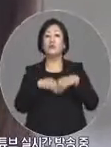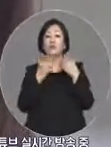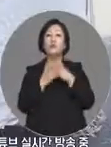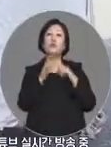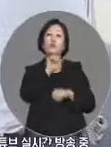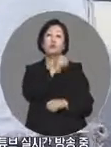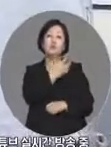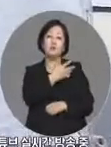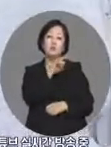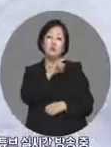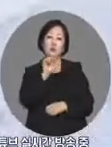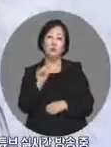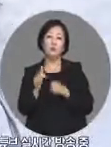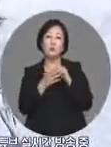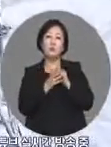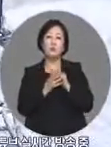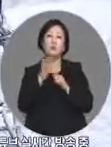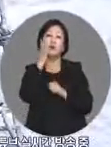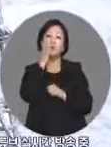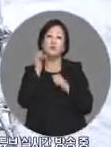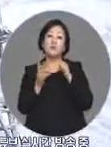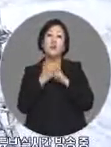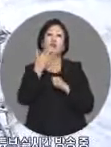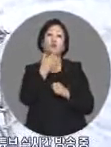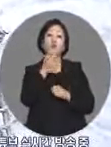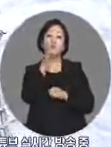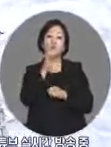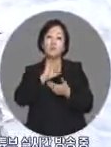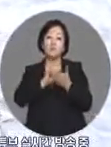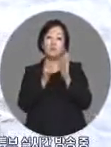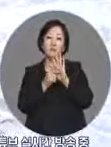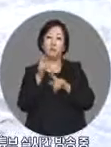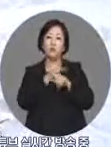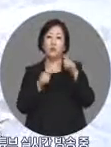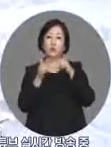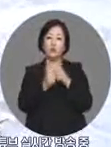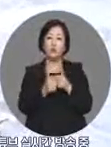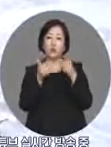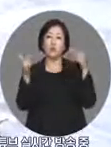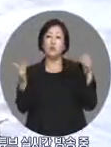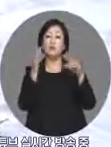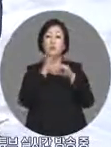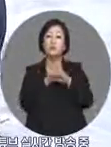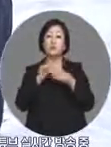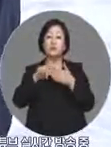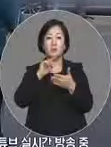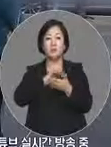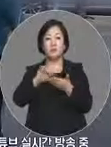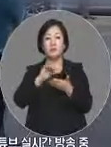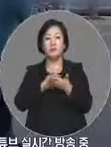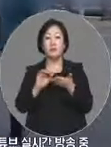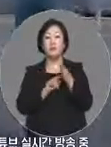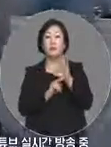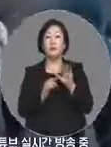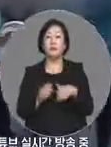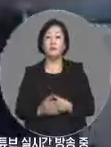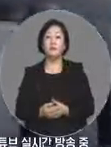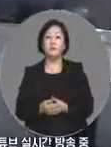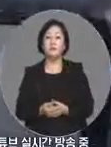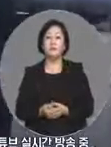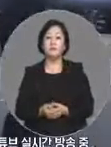57.7% 인데 반해 울산은 90% 에 달하는 걸로 나타났습니다 ubc 뉴스 배운